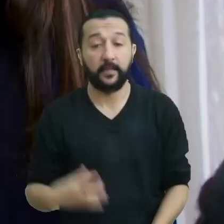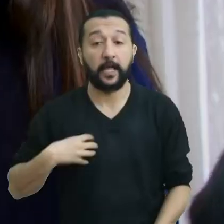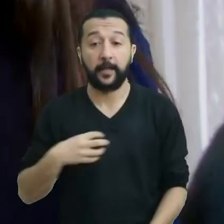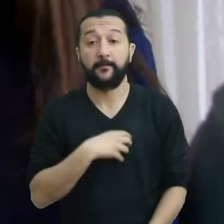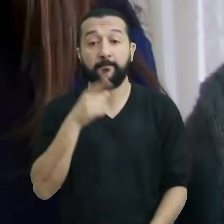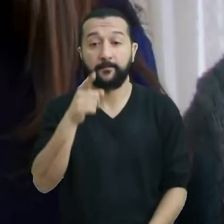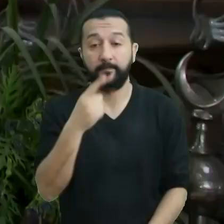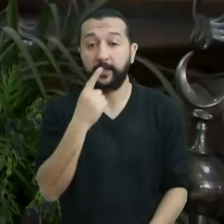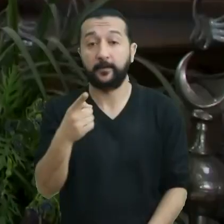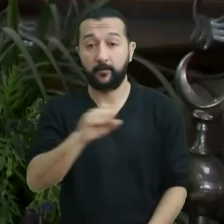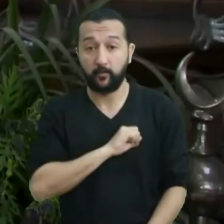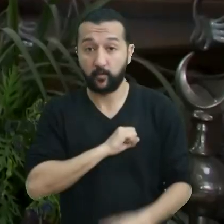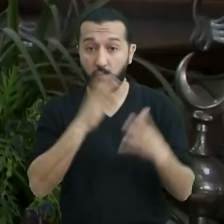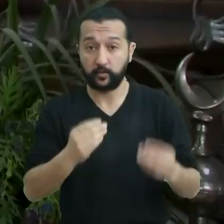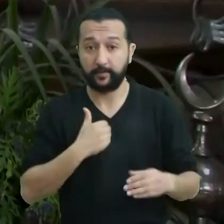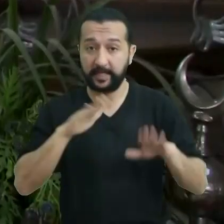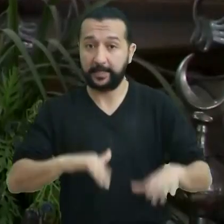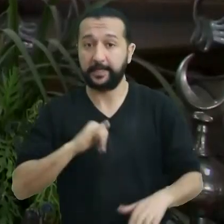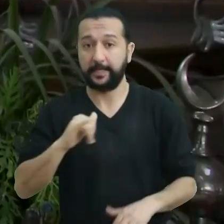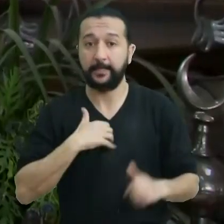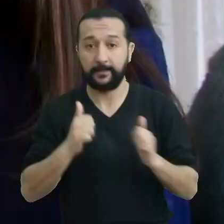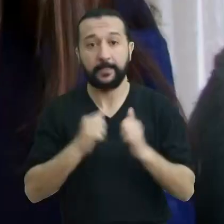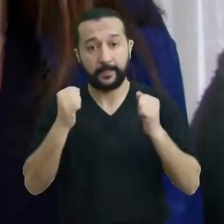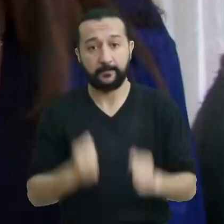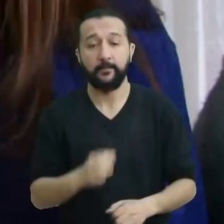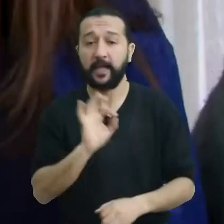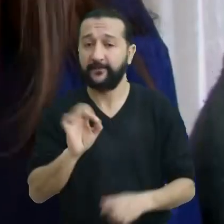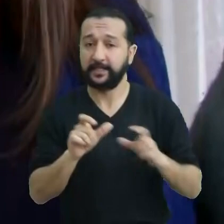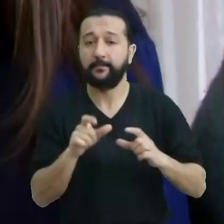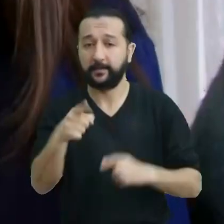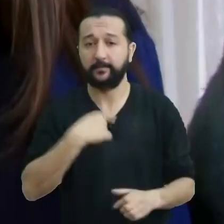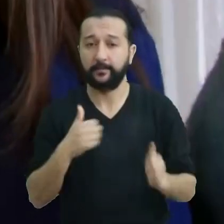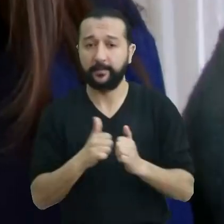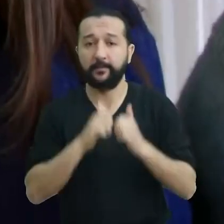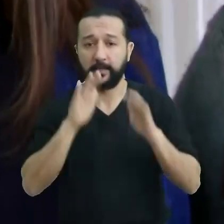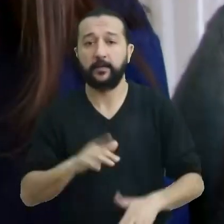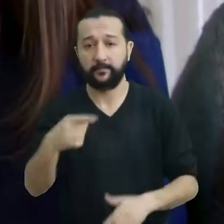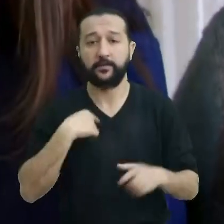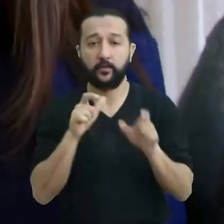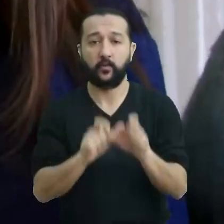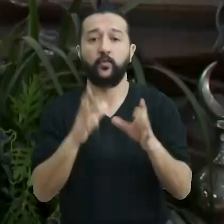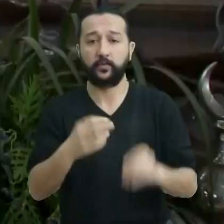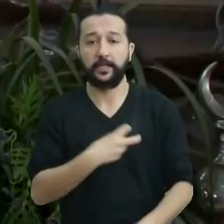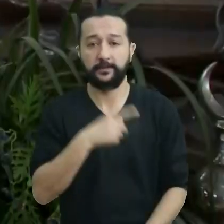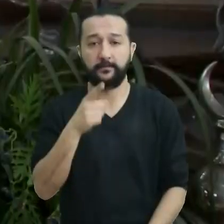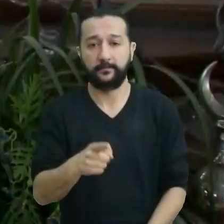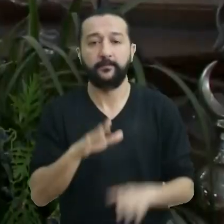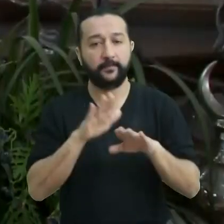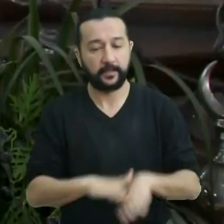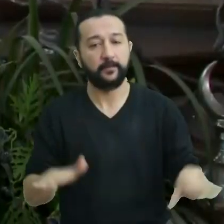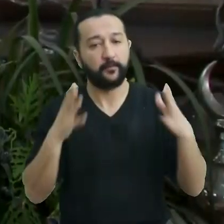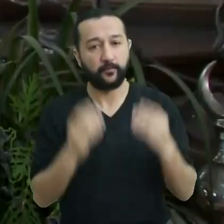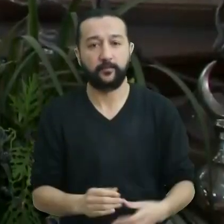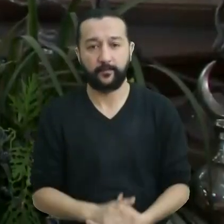Anne. Yani eğer korkuyorsanız ben sizin yanınızda kalabilirim yani. Ay evet Sarpişkom, sen bizimle kal, bizi korursun aşkım.